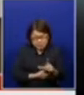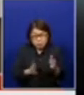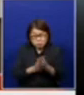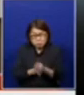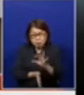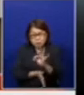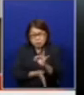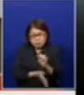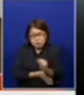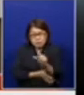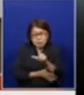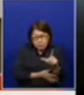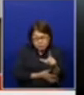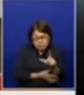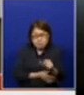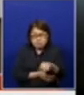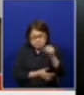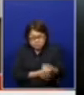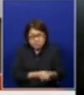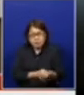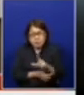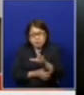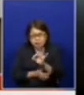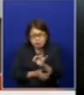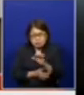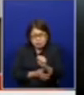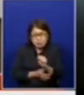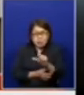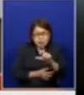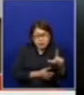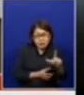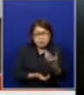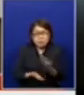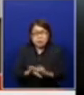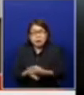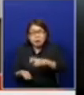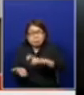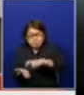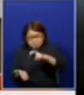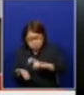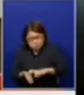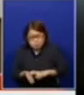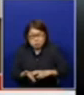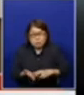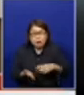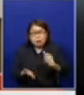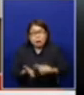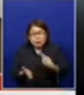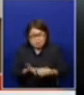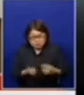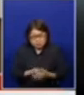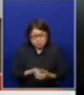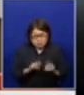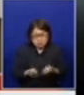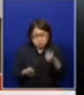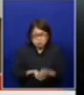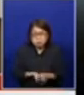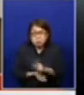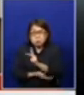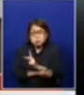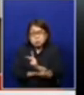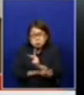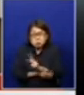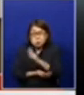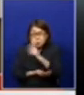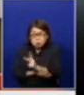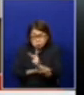ล้านเนี่ยจริงอยู่เป็นเงินค้ำแต่มันจะกลายเป็นเงินกู้ในวันที่คนกู้เบี้ยว